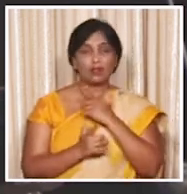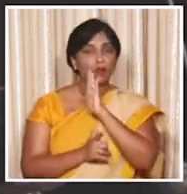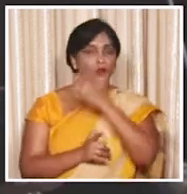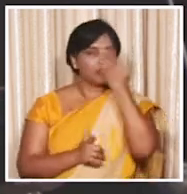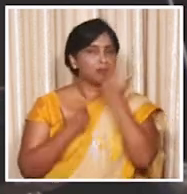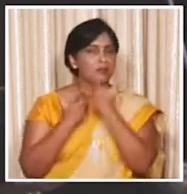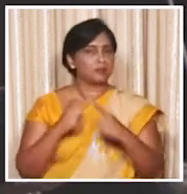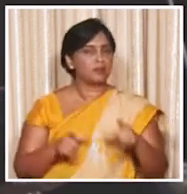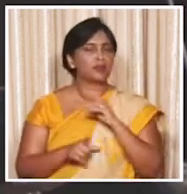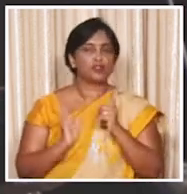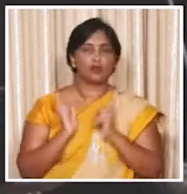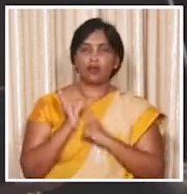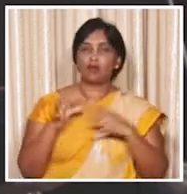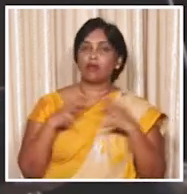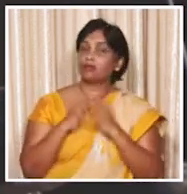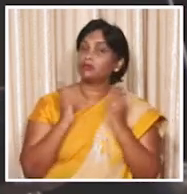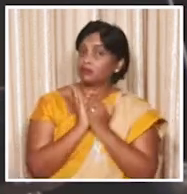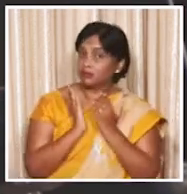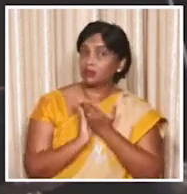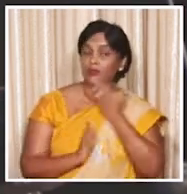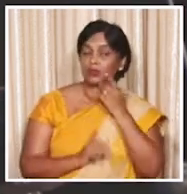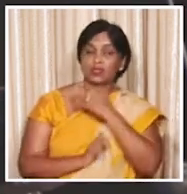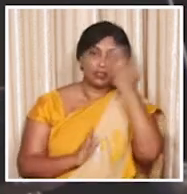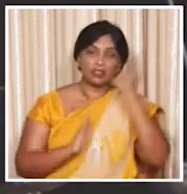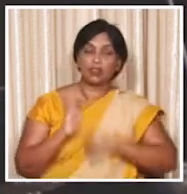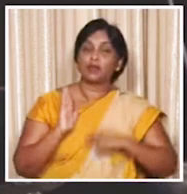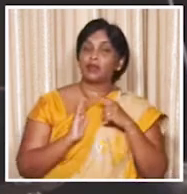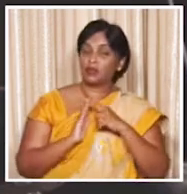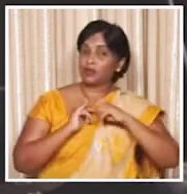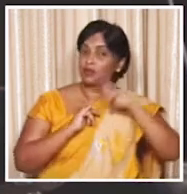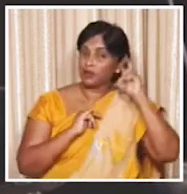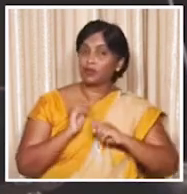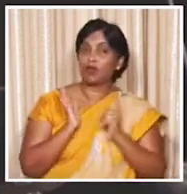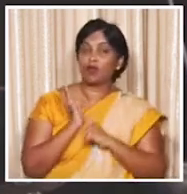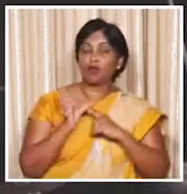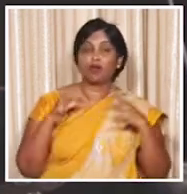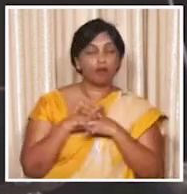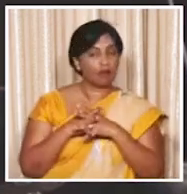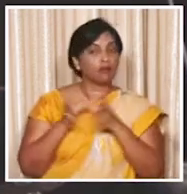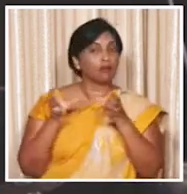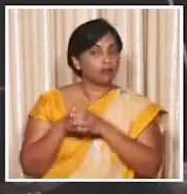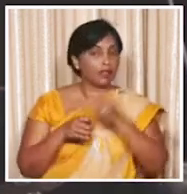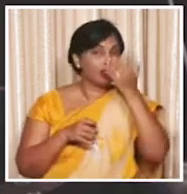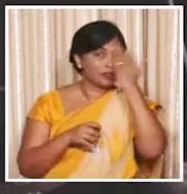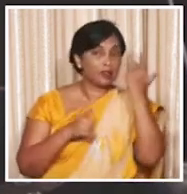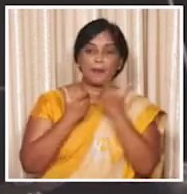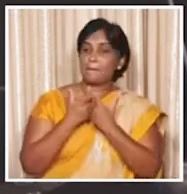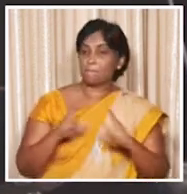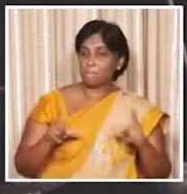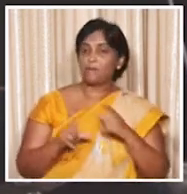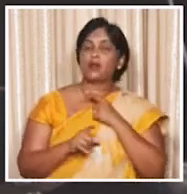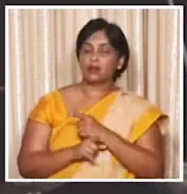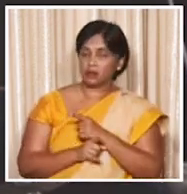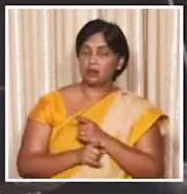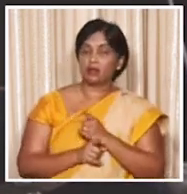யாழ்ப்பாண பல்கலைக்கழகத்தினுடைய சட்டப்பீடத்தில் தமிழ் கற்கை நெறியையும் தமிழ் மொழி மூலமான கற்கை நெறியையும் உருவாக்க உங்களுடைய காலத்தில் ஒரு